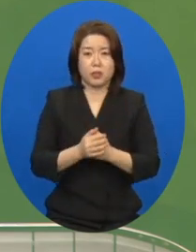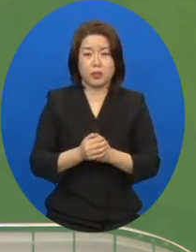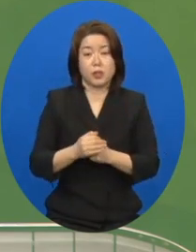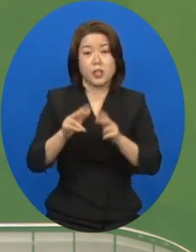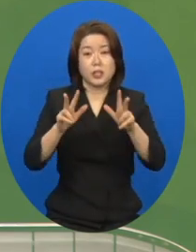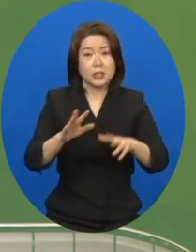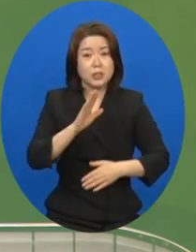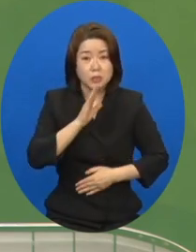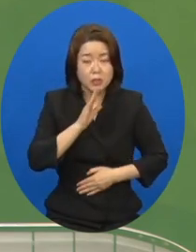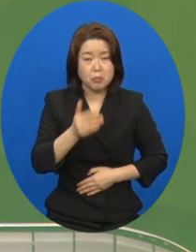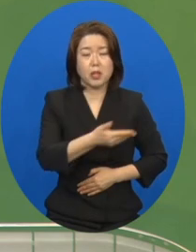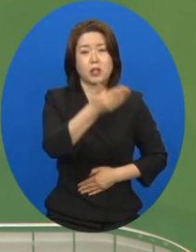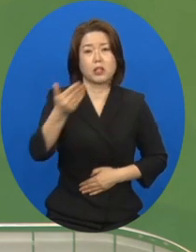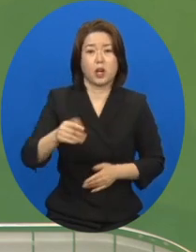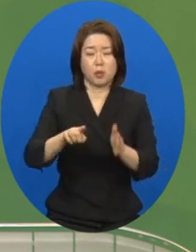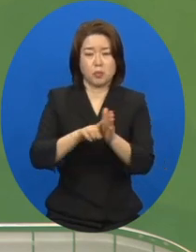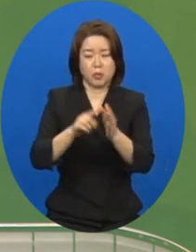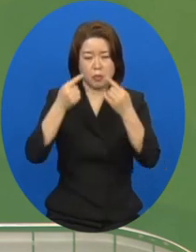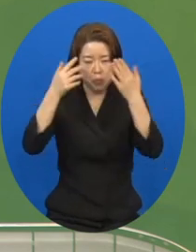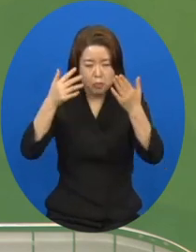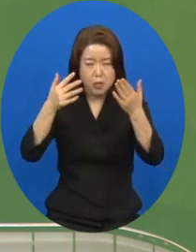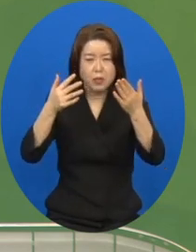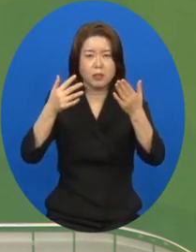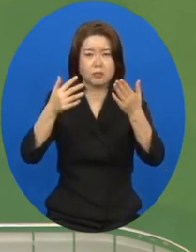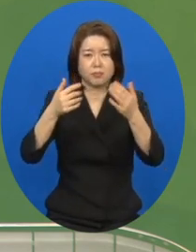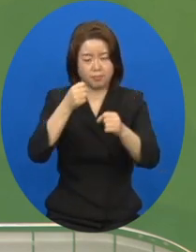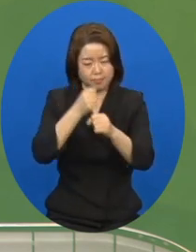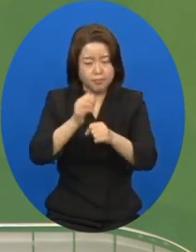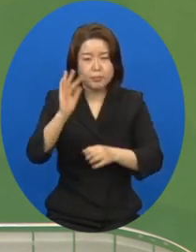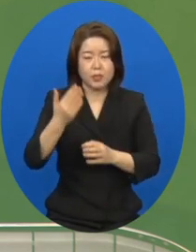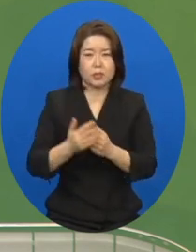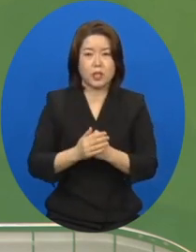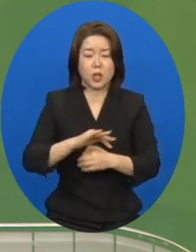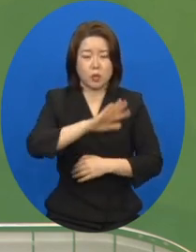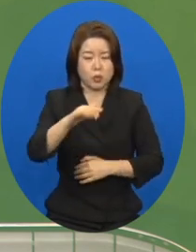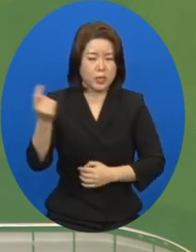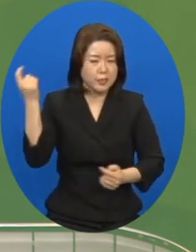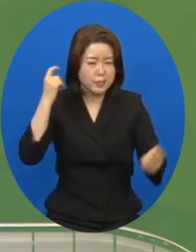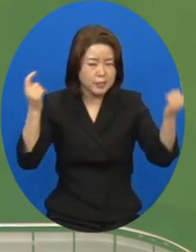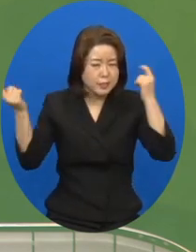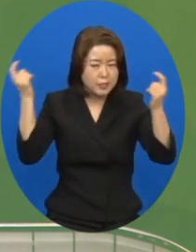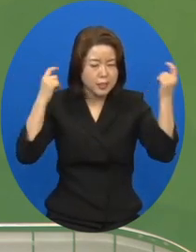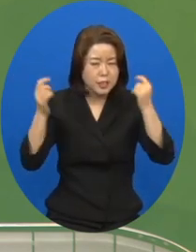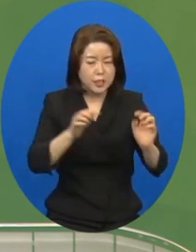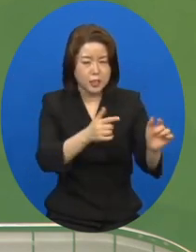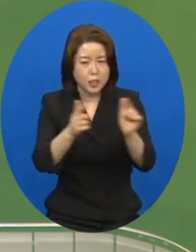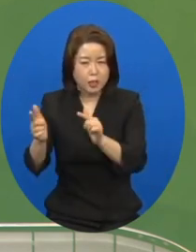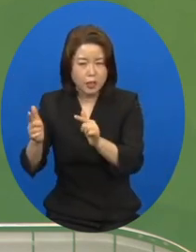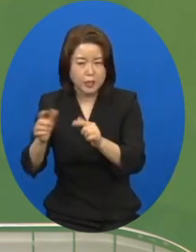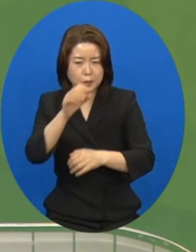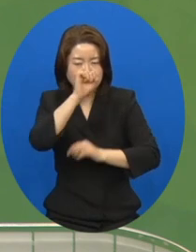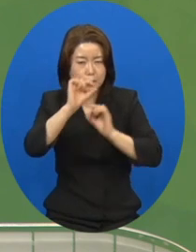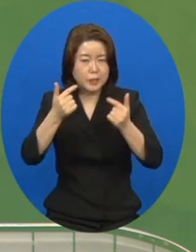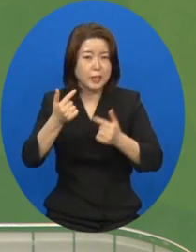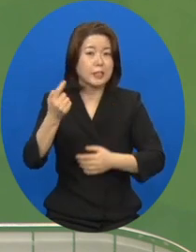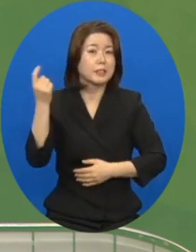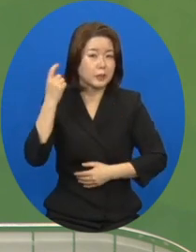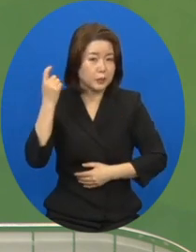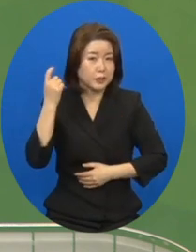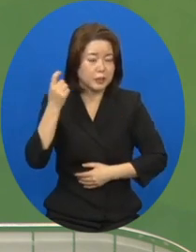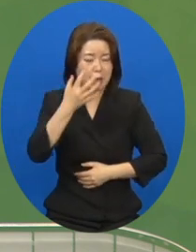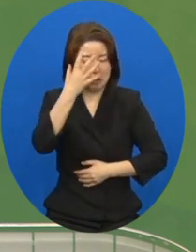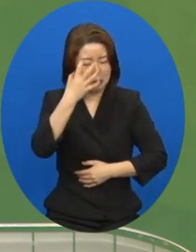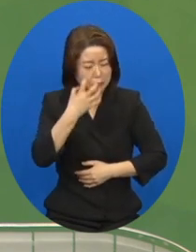지금이야말로 여러분의 믿음을 분명히 해야 돼요. 우리에게 들려오는 여러 가지 불길한 소식들, 우울한